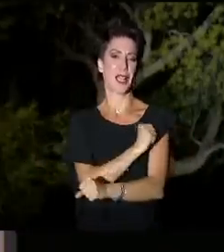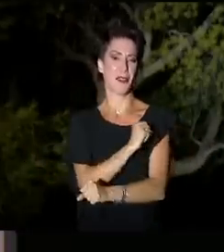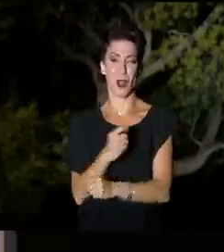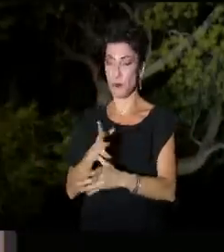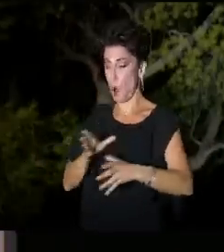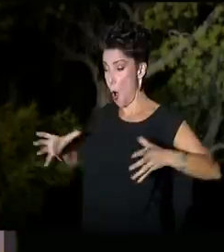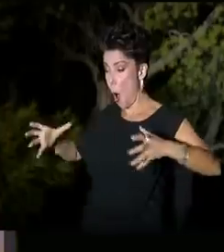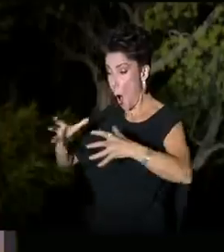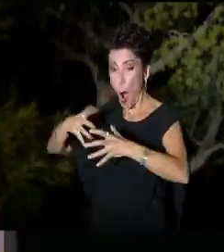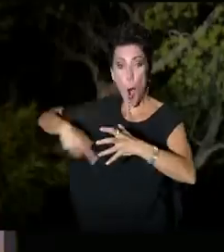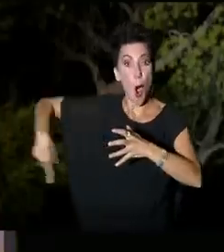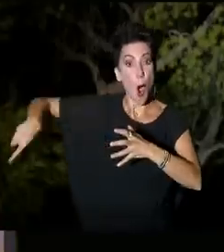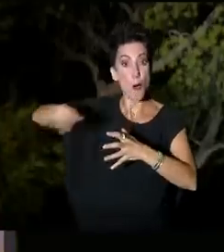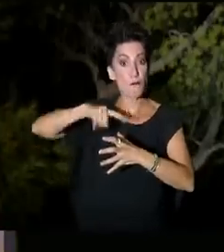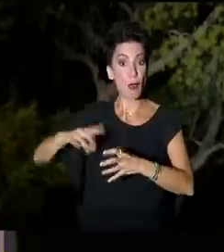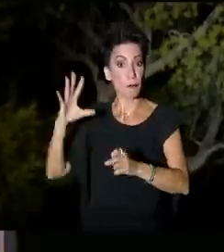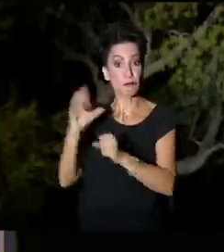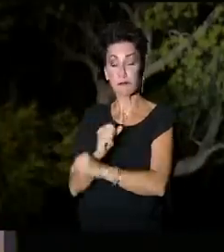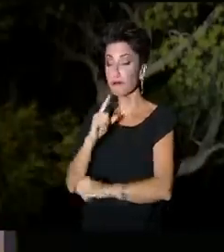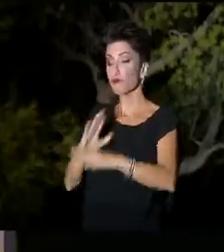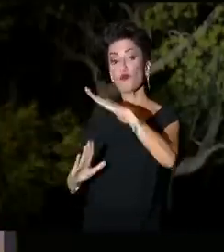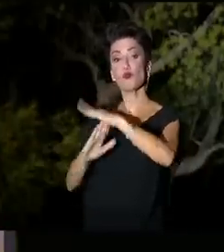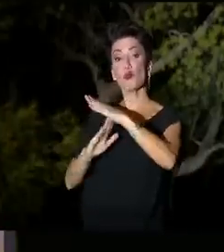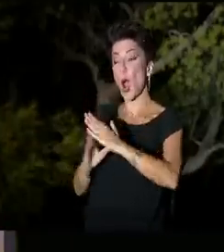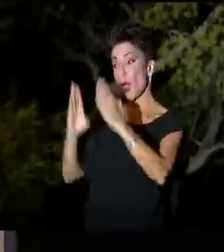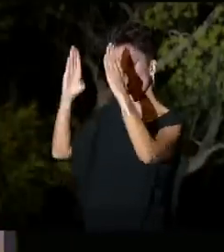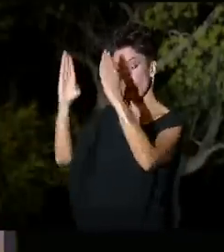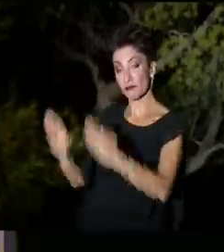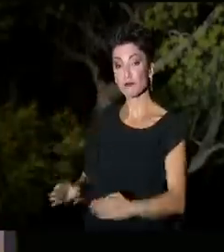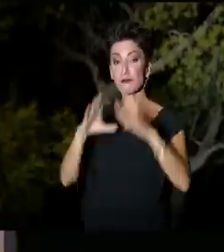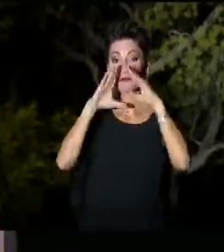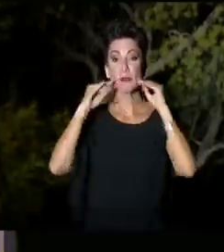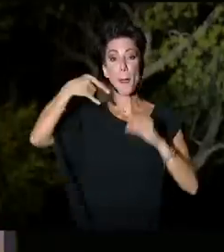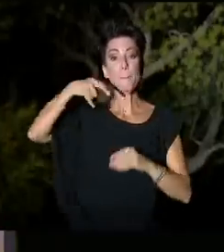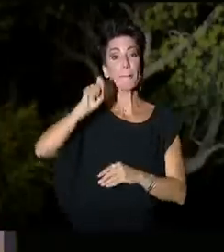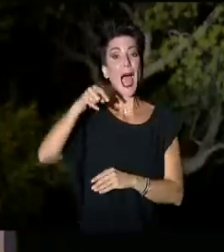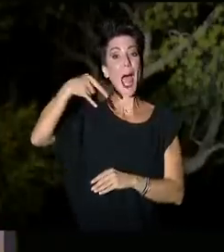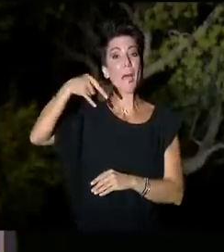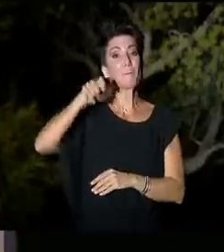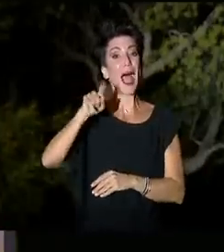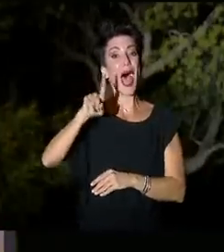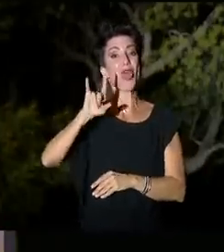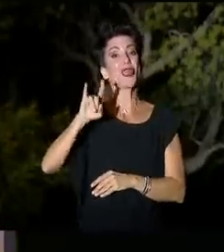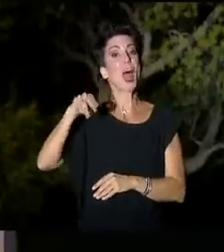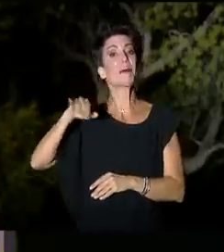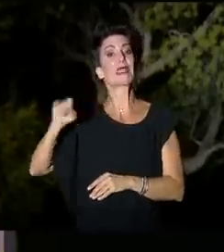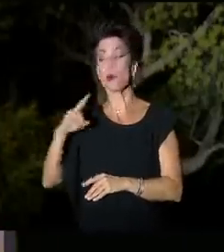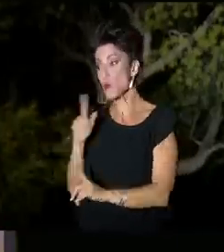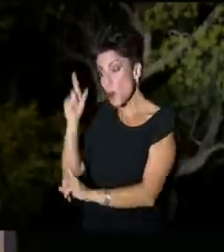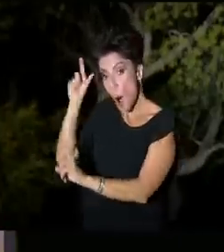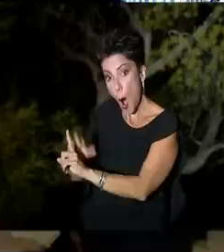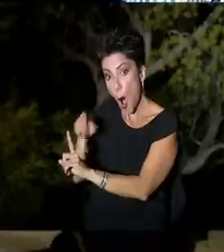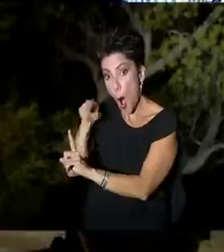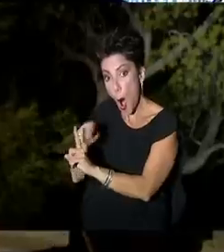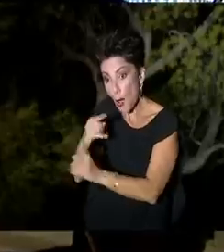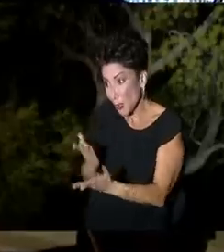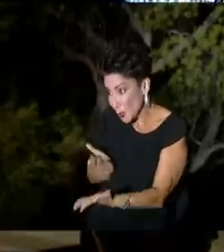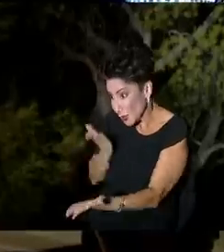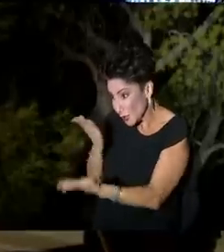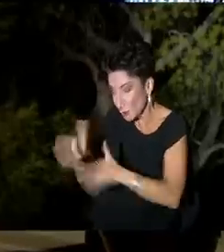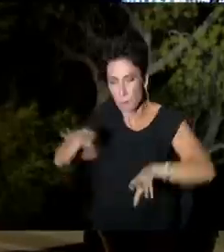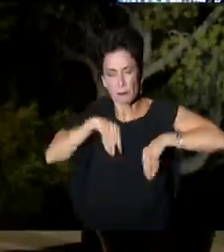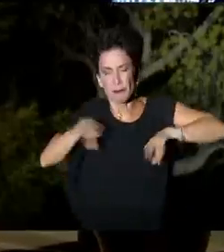του Ονασίου Ιδρύματος και του Προέδρου Αντώνη Παπαδημητρίου, ο οποίος υιοθέτησε το αίτημά μας πριν καλά-καλά